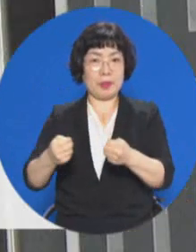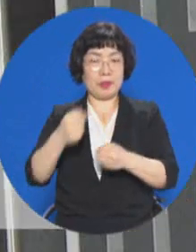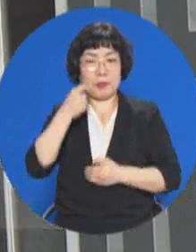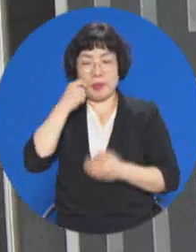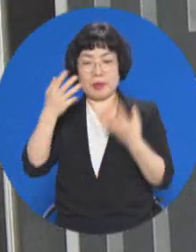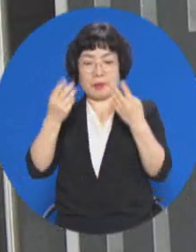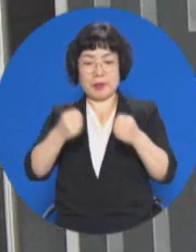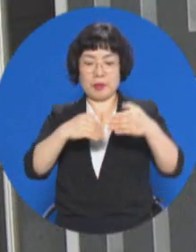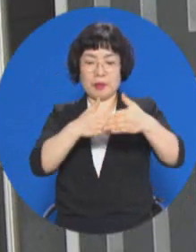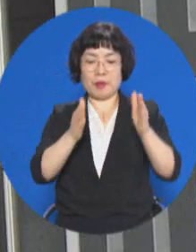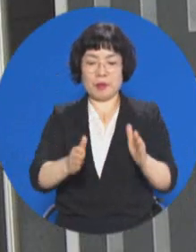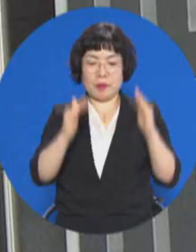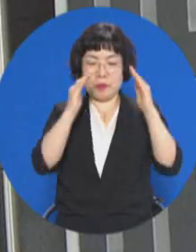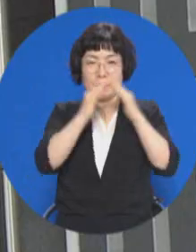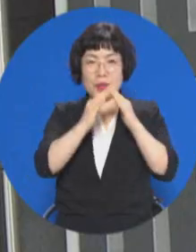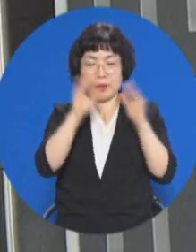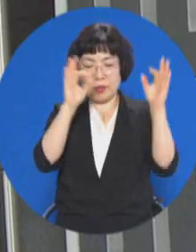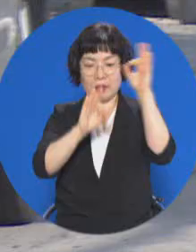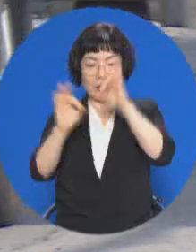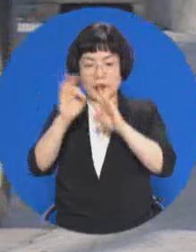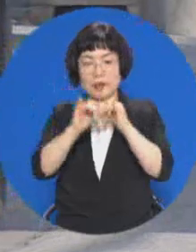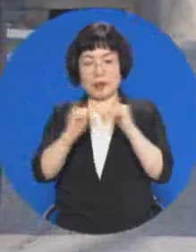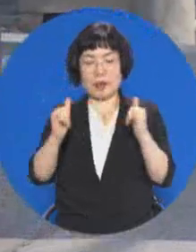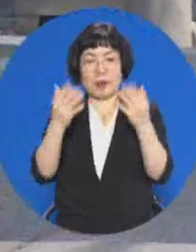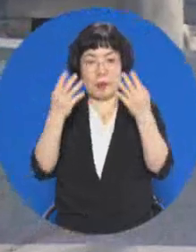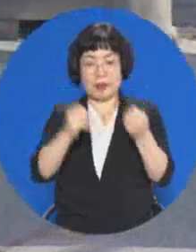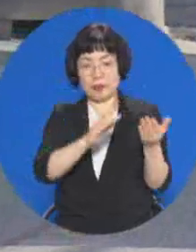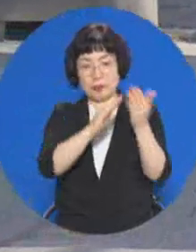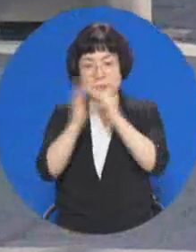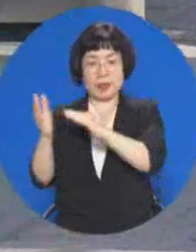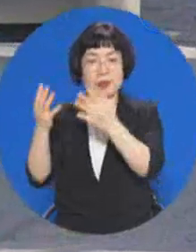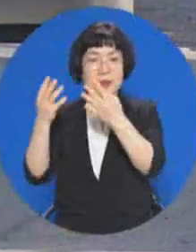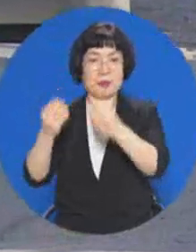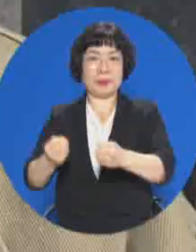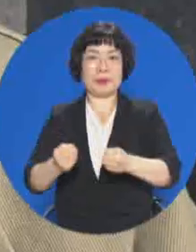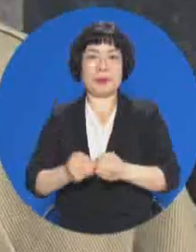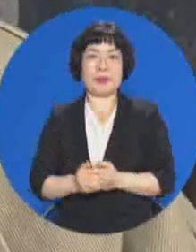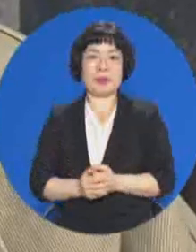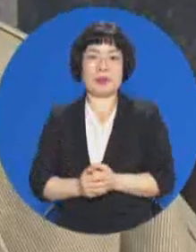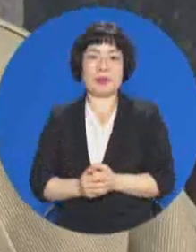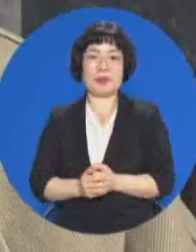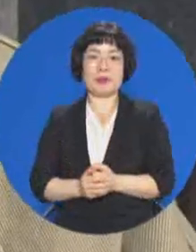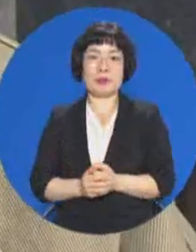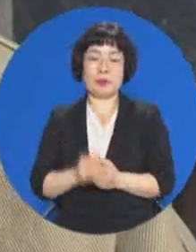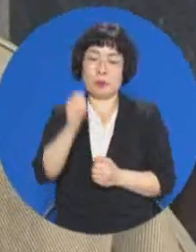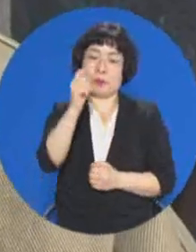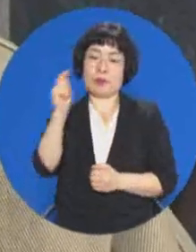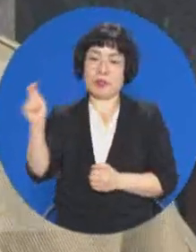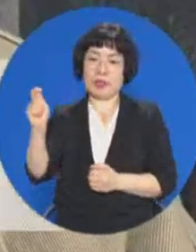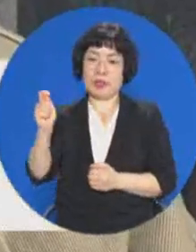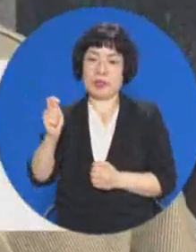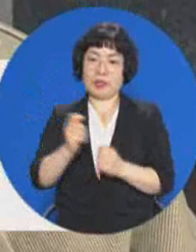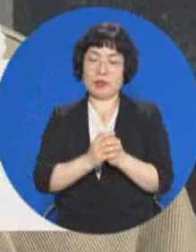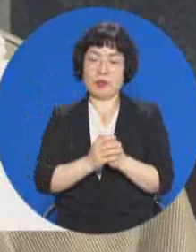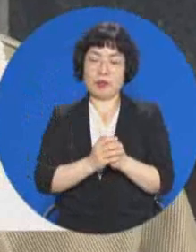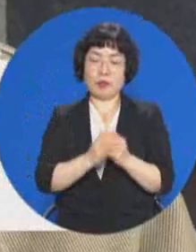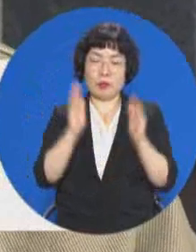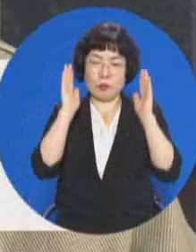높은 원룸은 개강 준비에 나서는 학생들의 이사가 부쩍 늘었습니다. 오리엔테이션 그것도 살짝